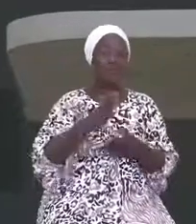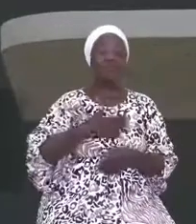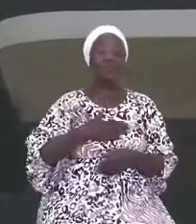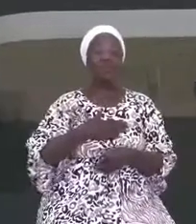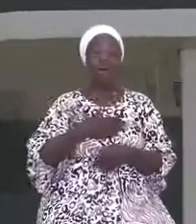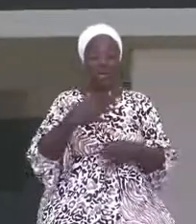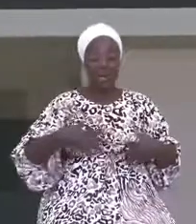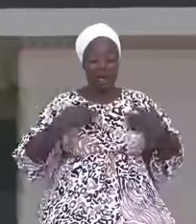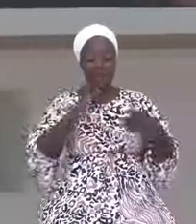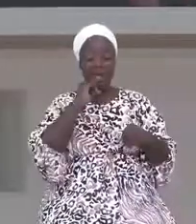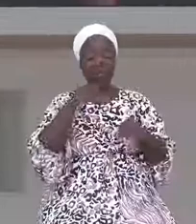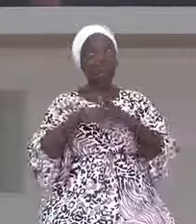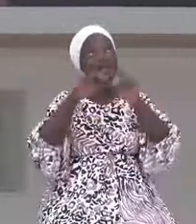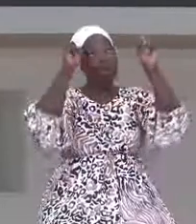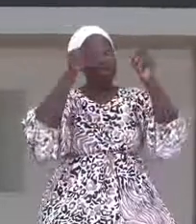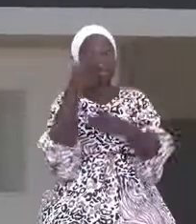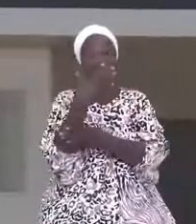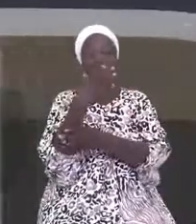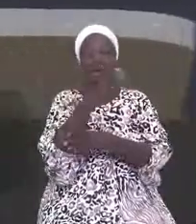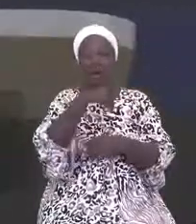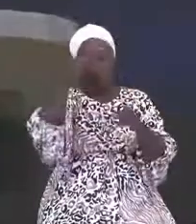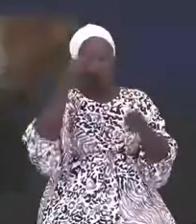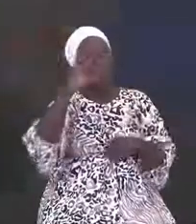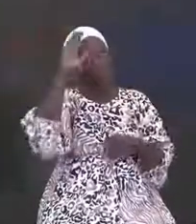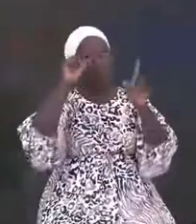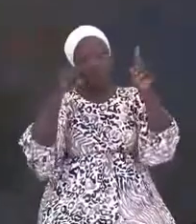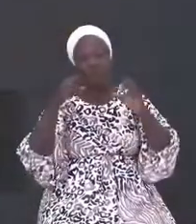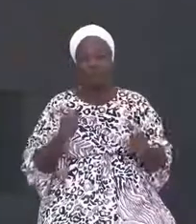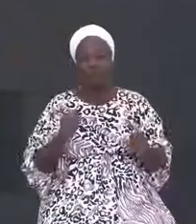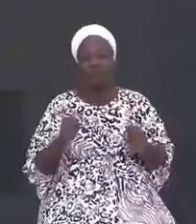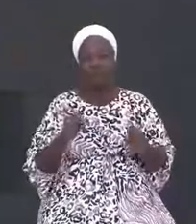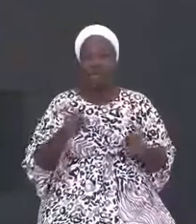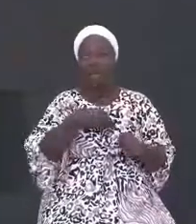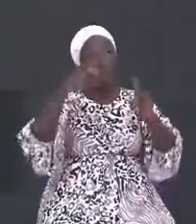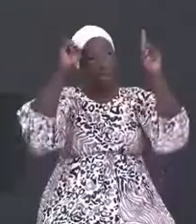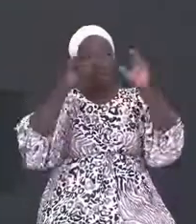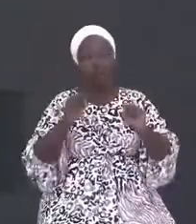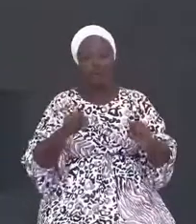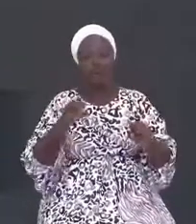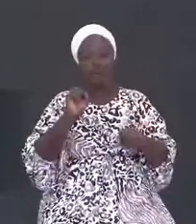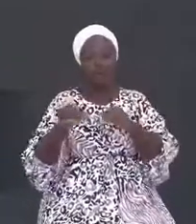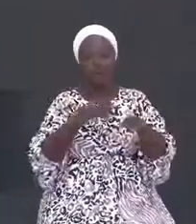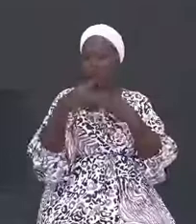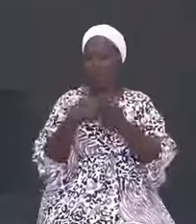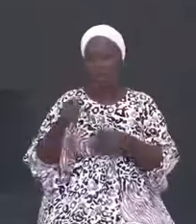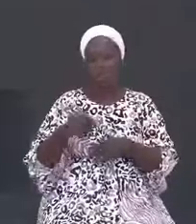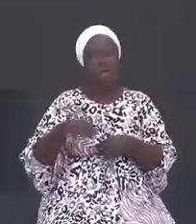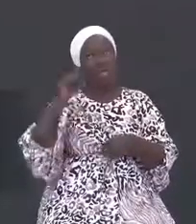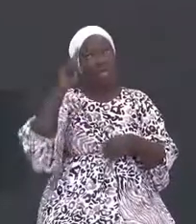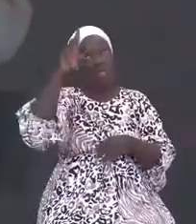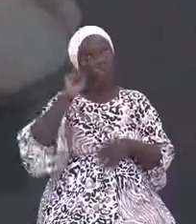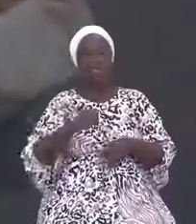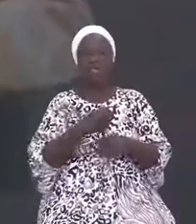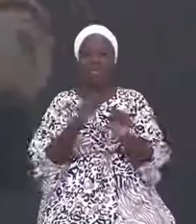main et parce que sa puissance peut tout faire, il peut sauver, il